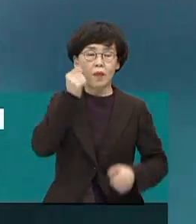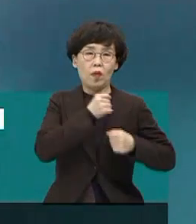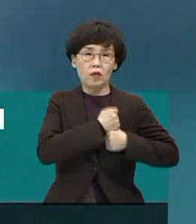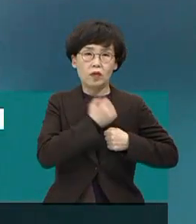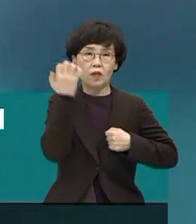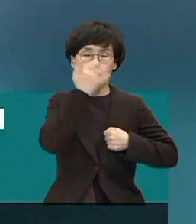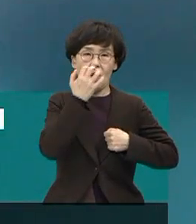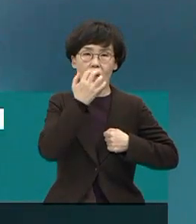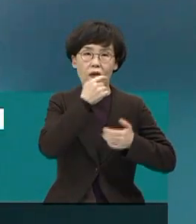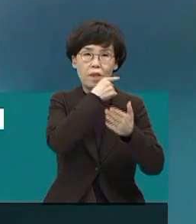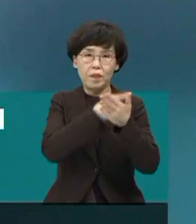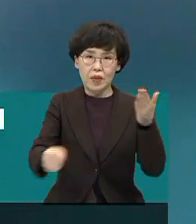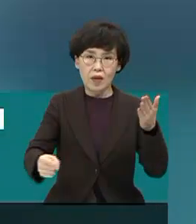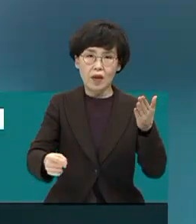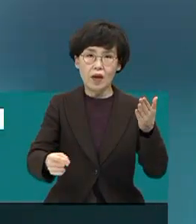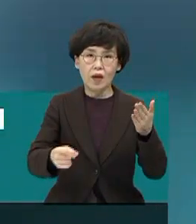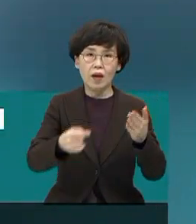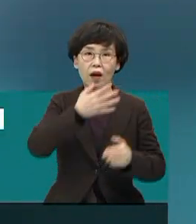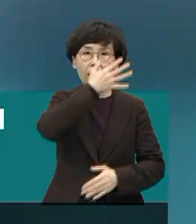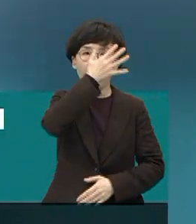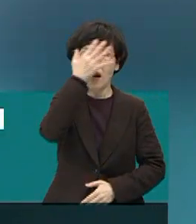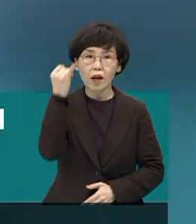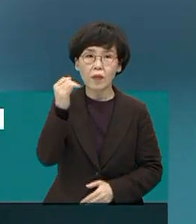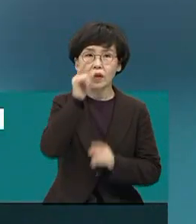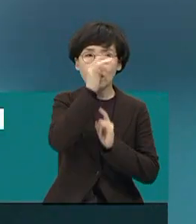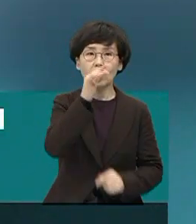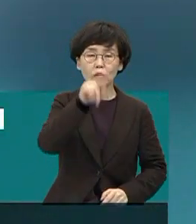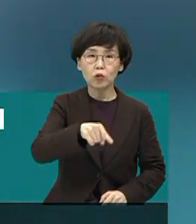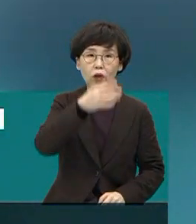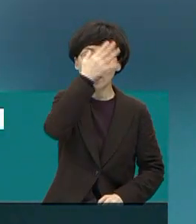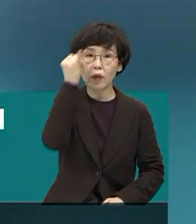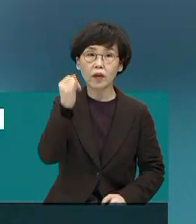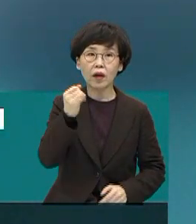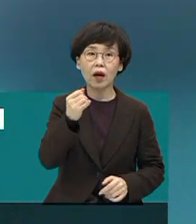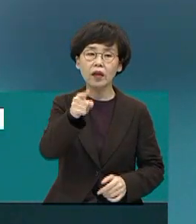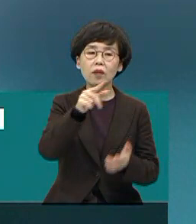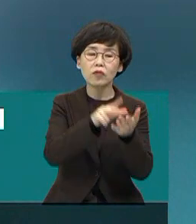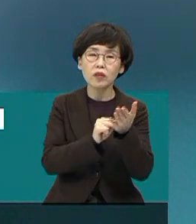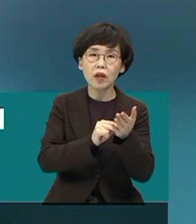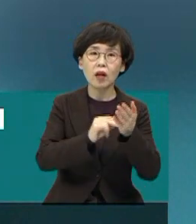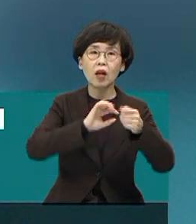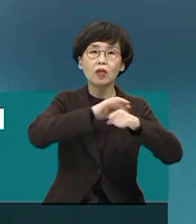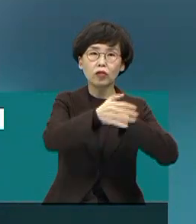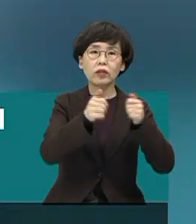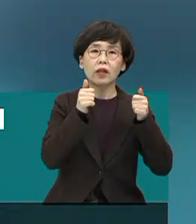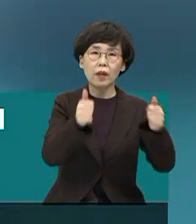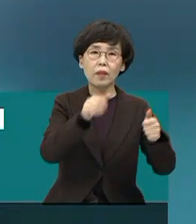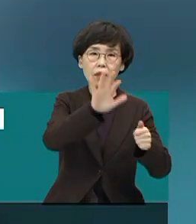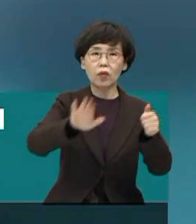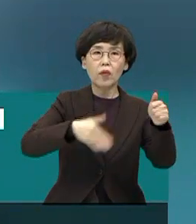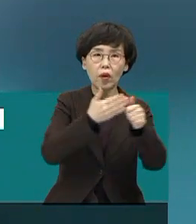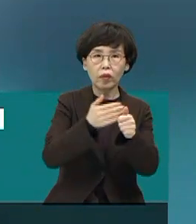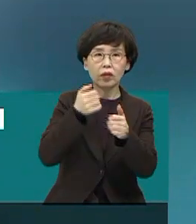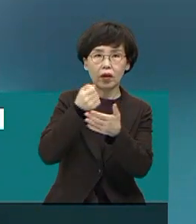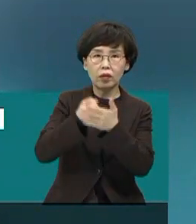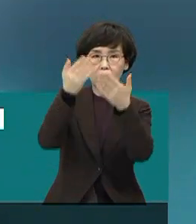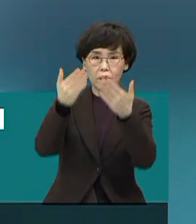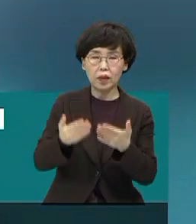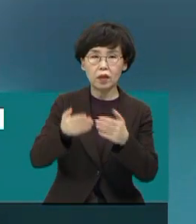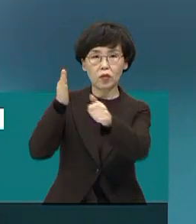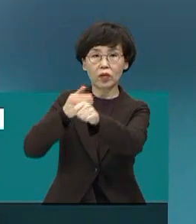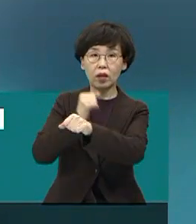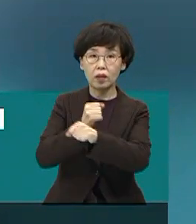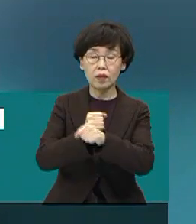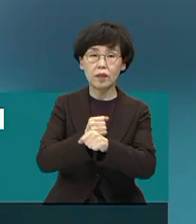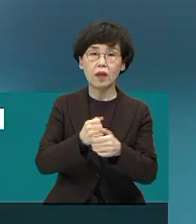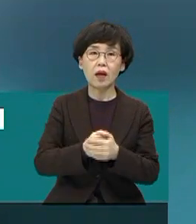일본군 위안부 피해자인 이용수 할머니가 위안부 문제를 국제사법재판소로 넘겨서 판단을 받자고 호소했습니다. 위안부